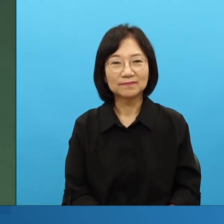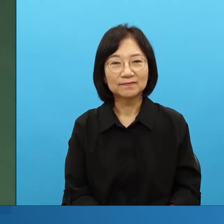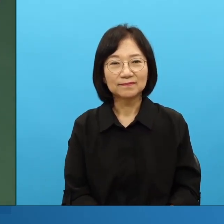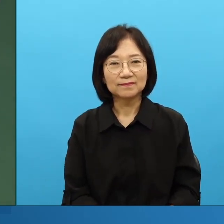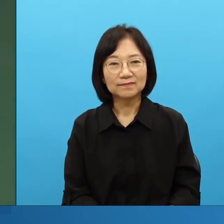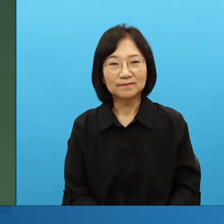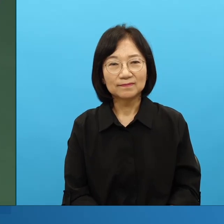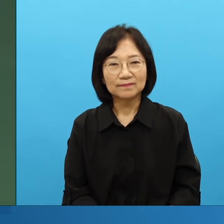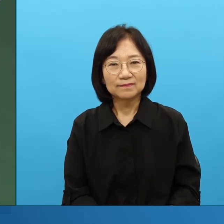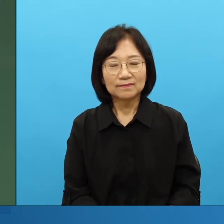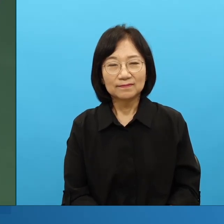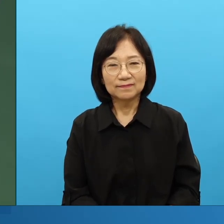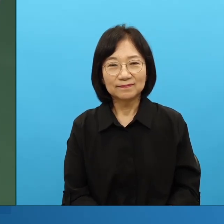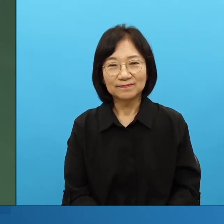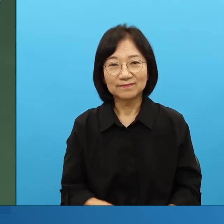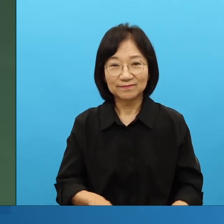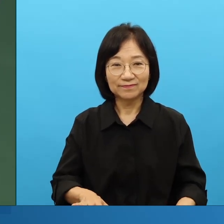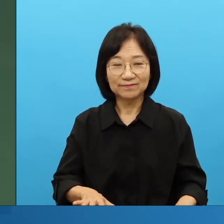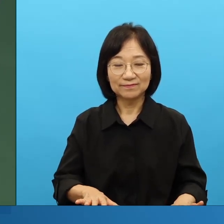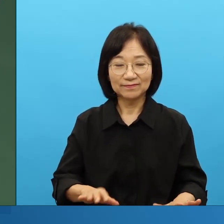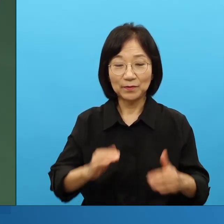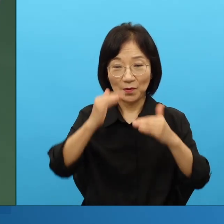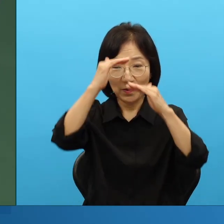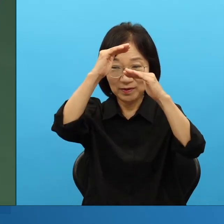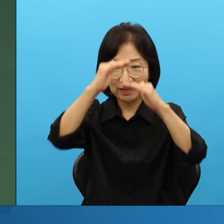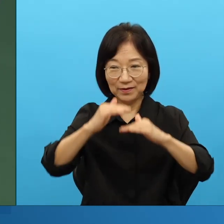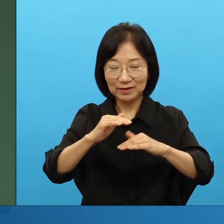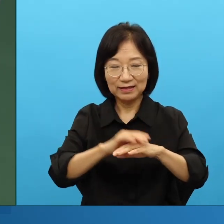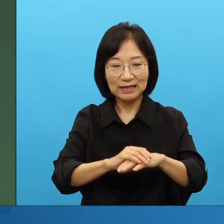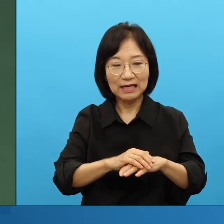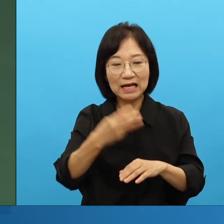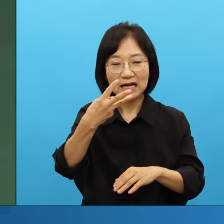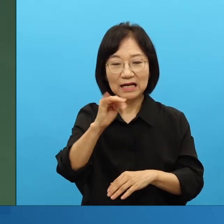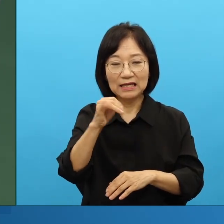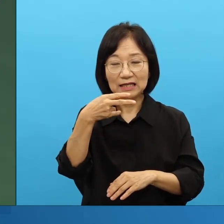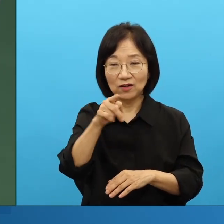如果品尝这个事实的话，真的会很惊奇，非常奇妙。 이게 이번에 리더 수련의 어려운 수련의 답이었습니다.